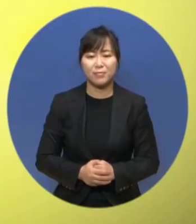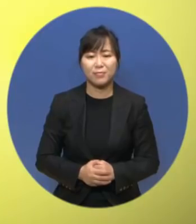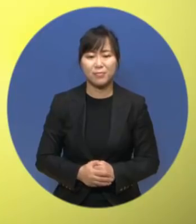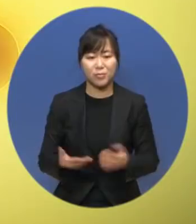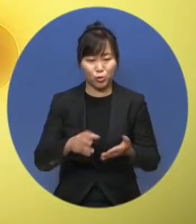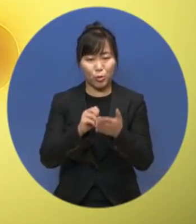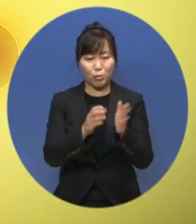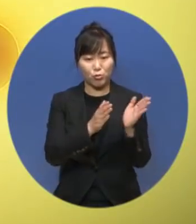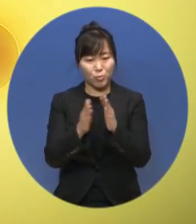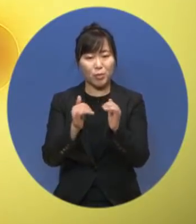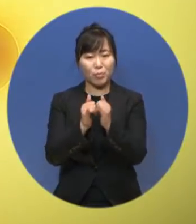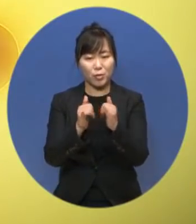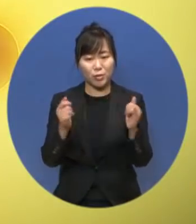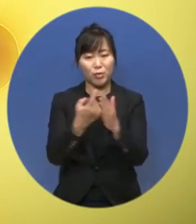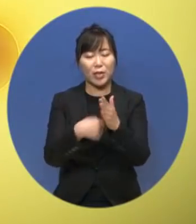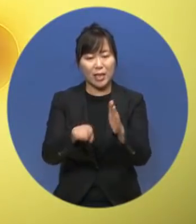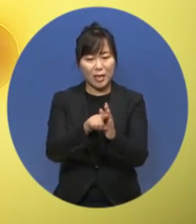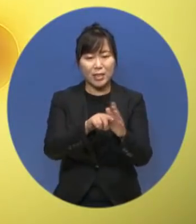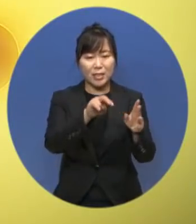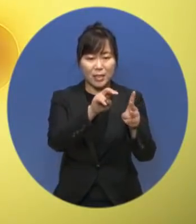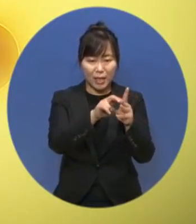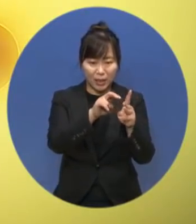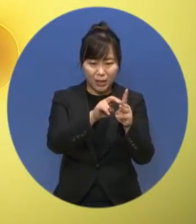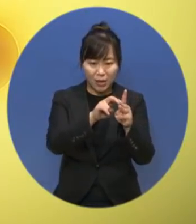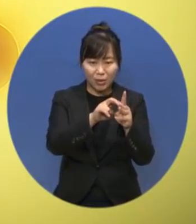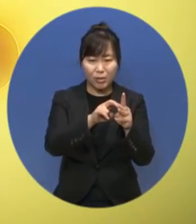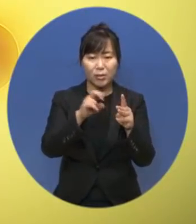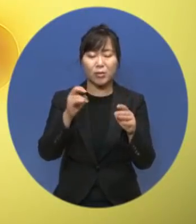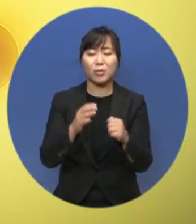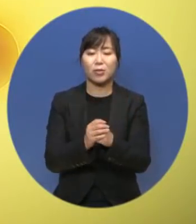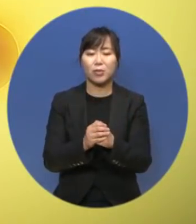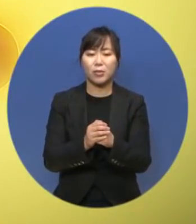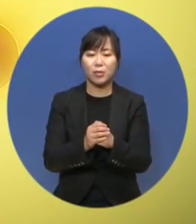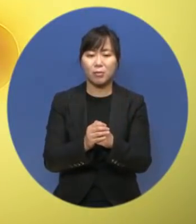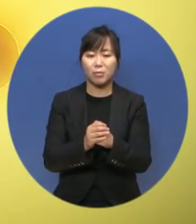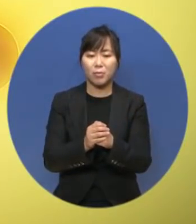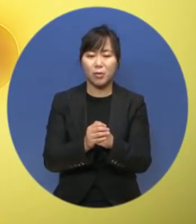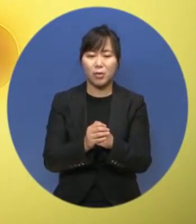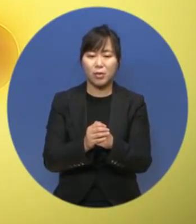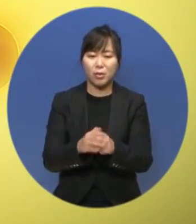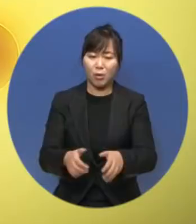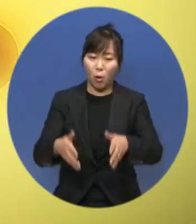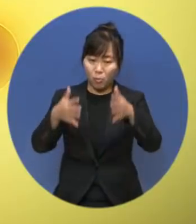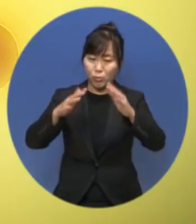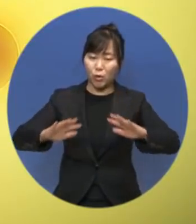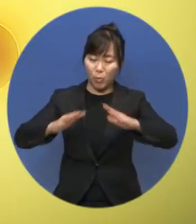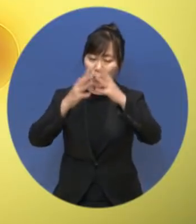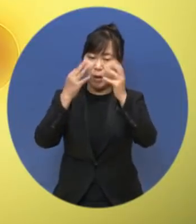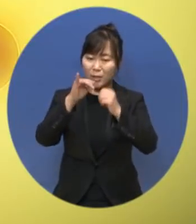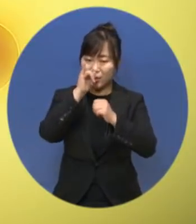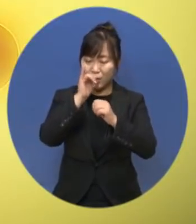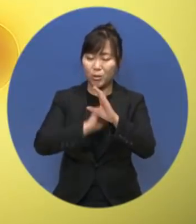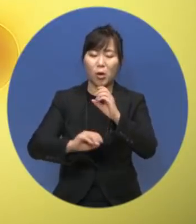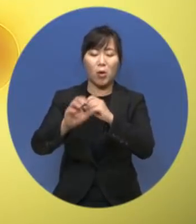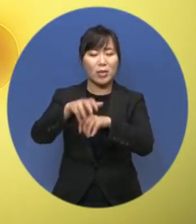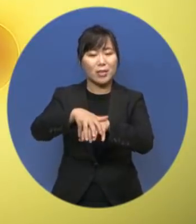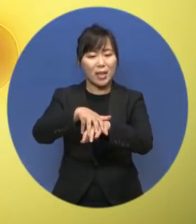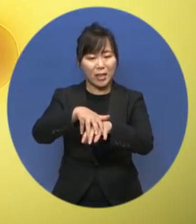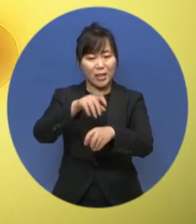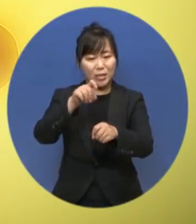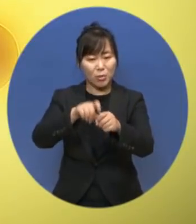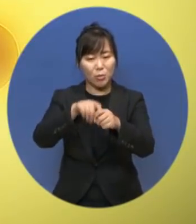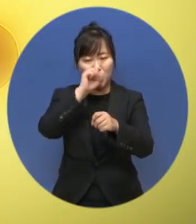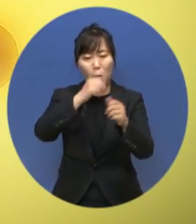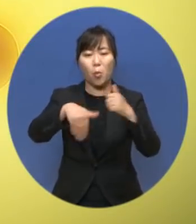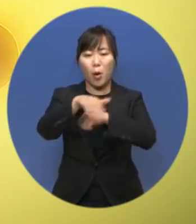취업을 준비하시는 분들을 위한 센터나 건물들 이것들이 많아져서 더욱더 체계적으로